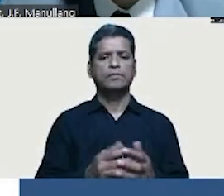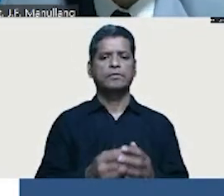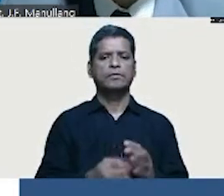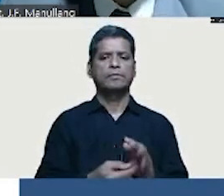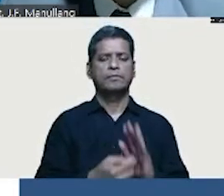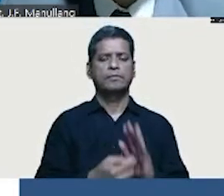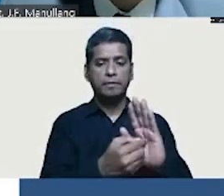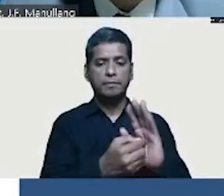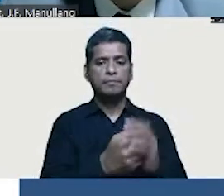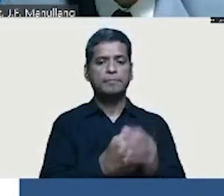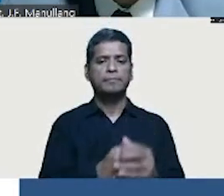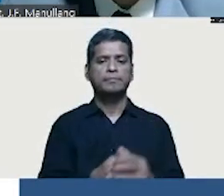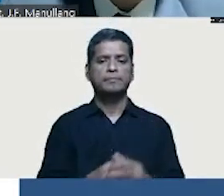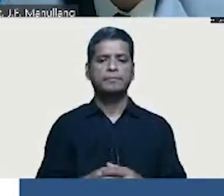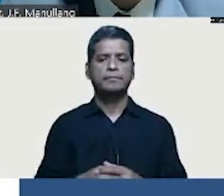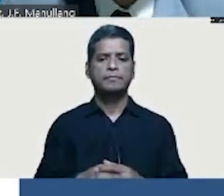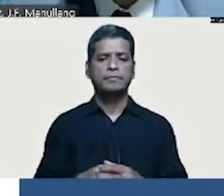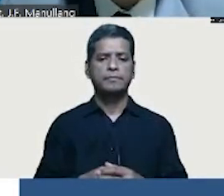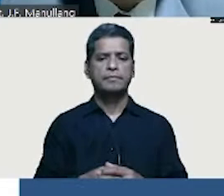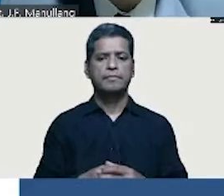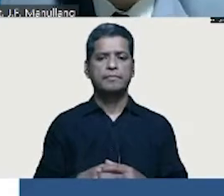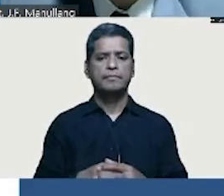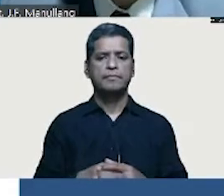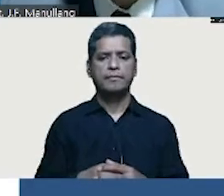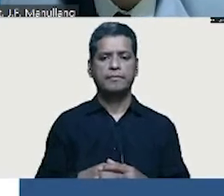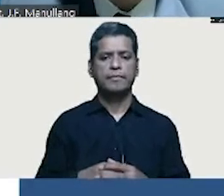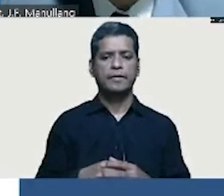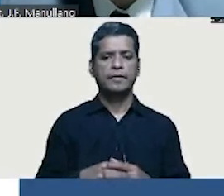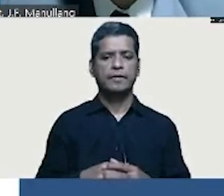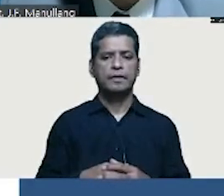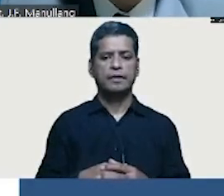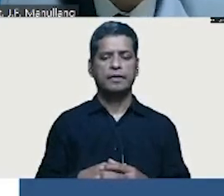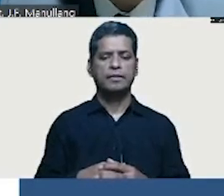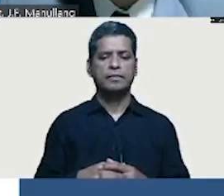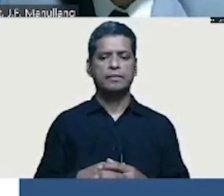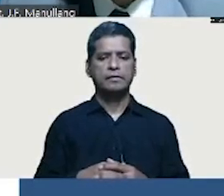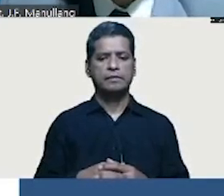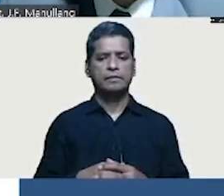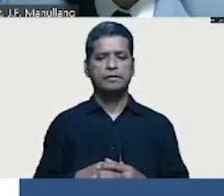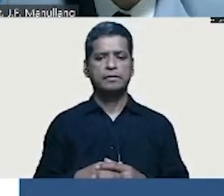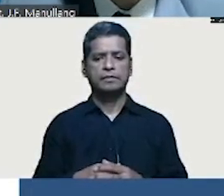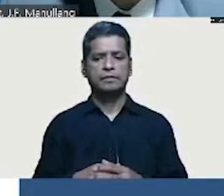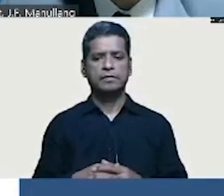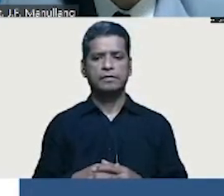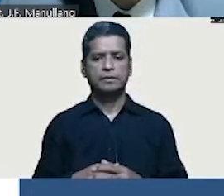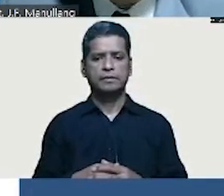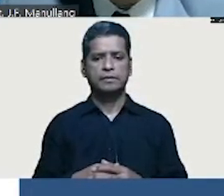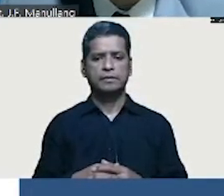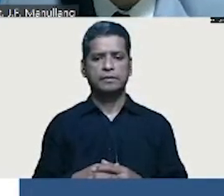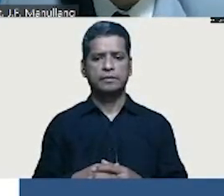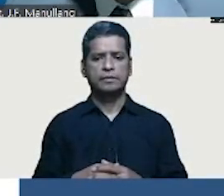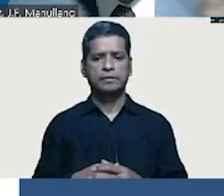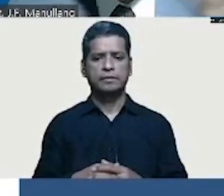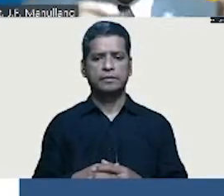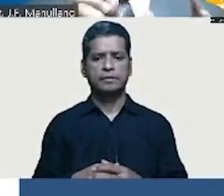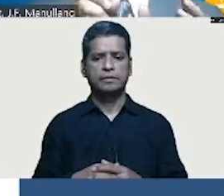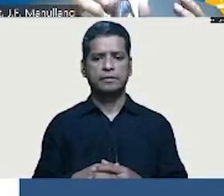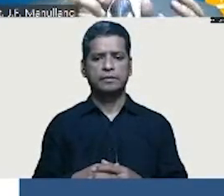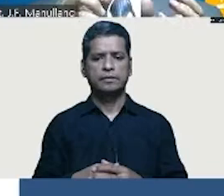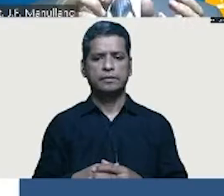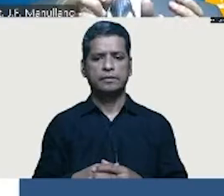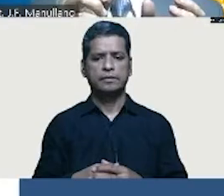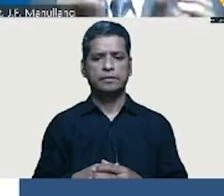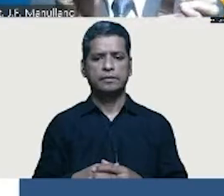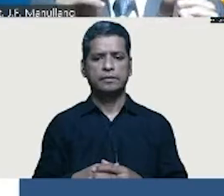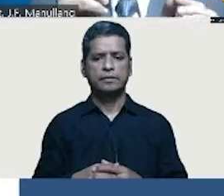Jemaat efesus smirna pergamus tiatira sardis Philadelphia download zikir ditulis